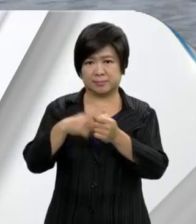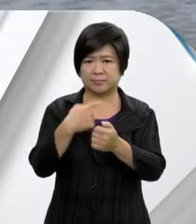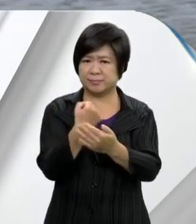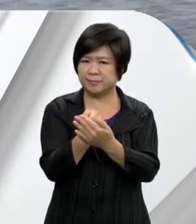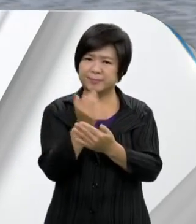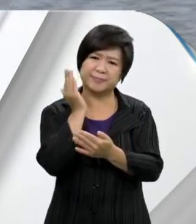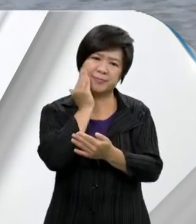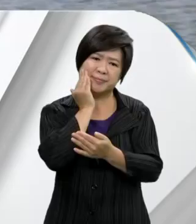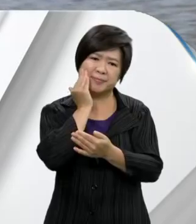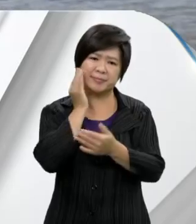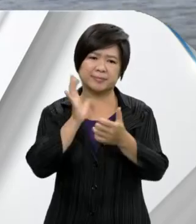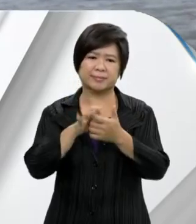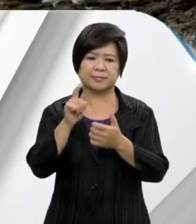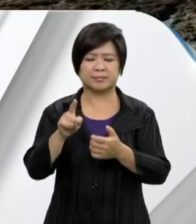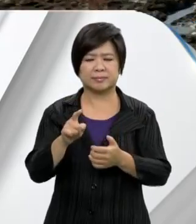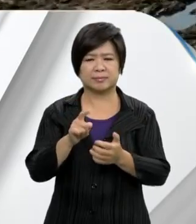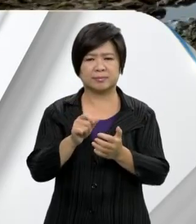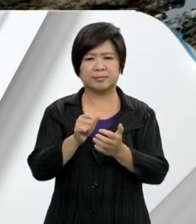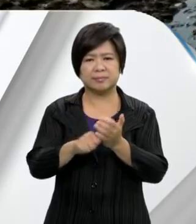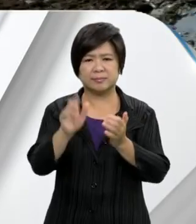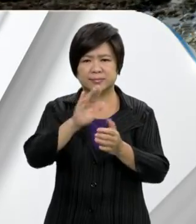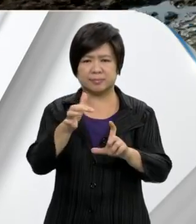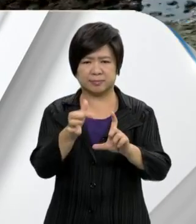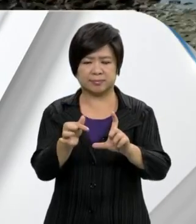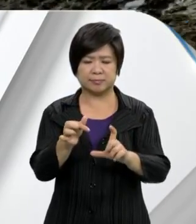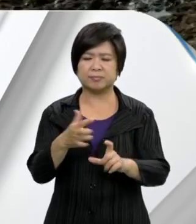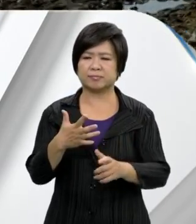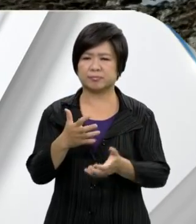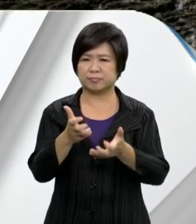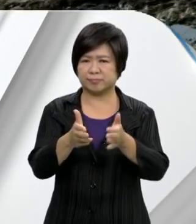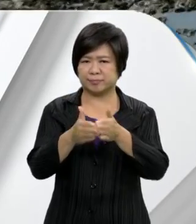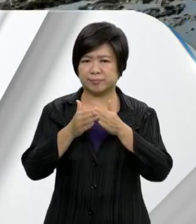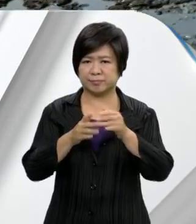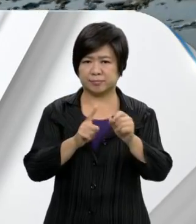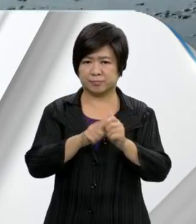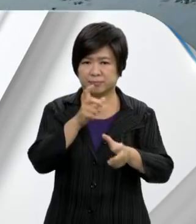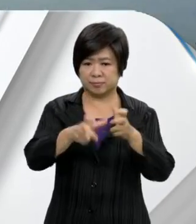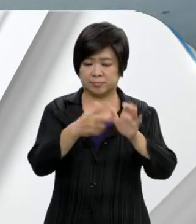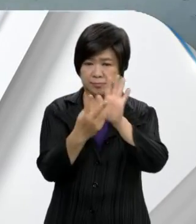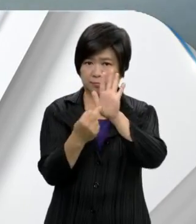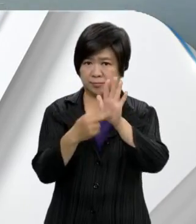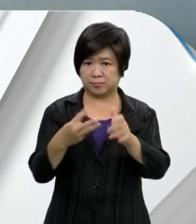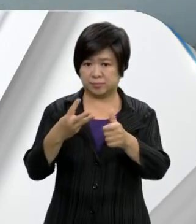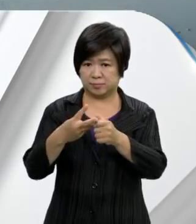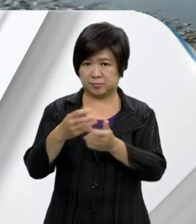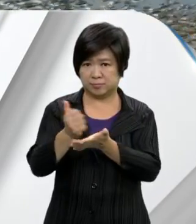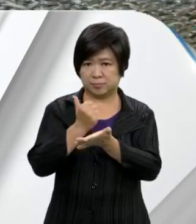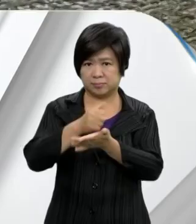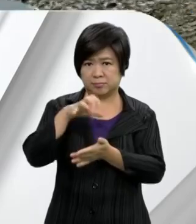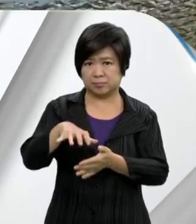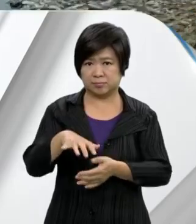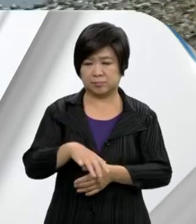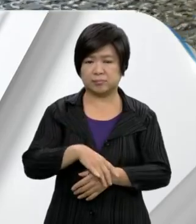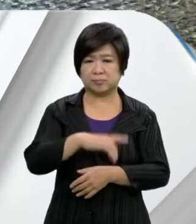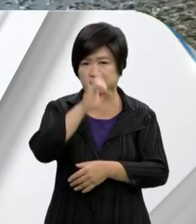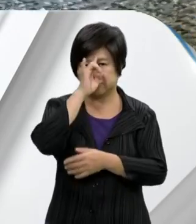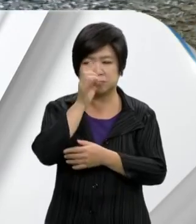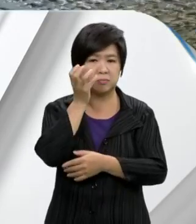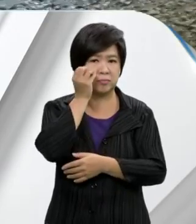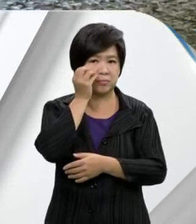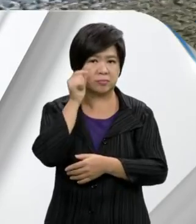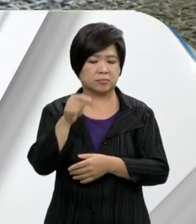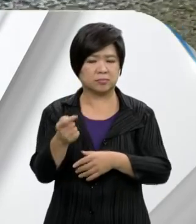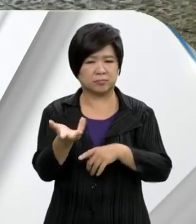新的物种黑东部龟的生态系。不过，总有沙工提三处天然气接收站，桃园管通是唯一的所